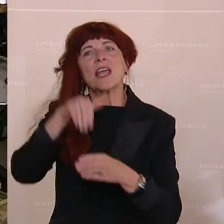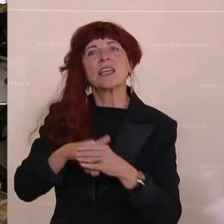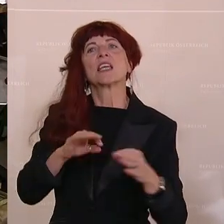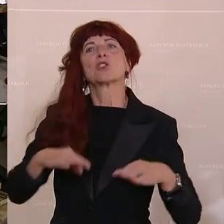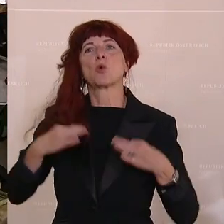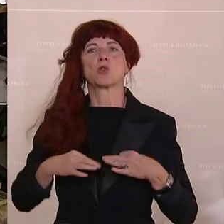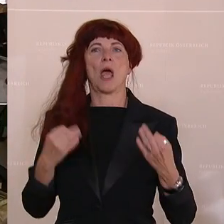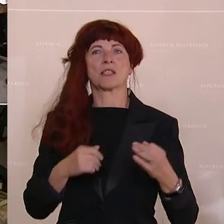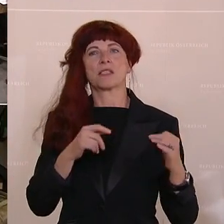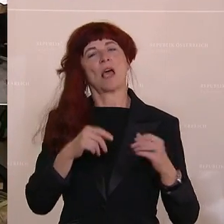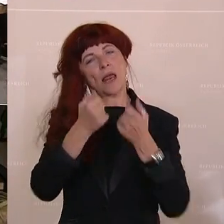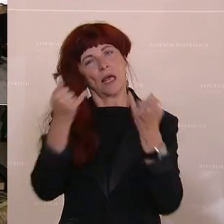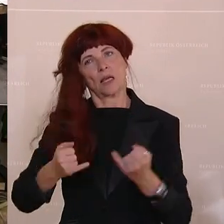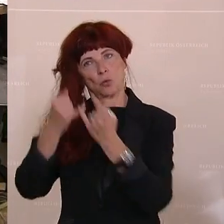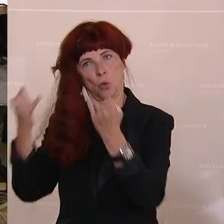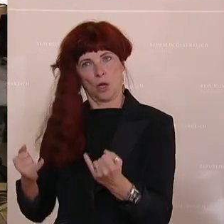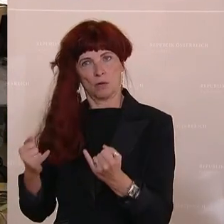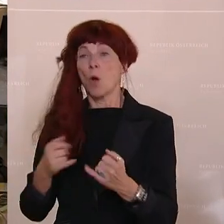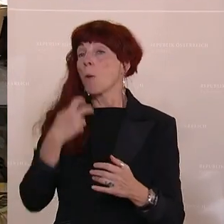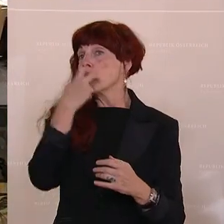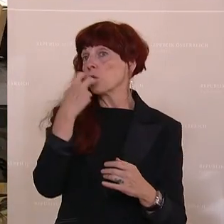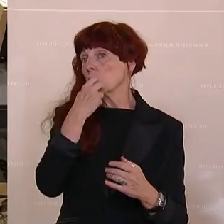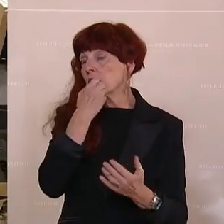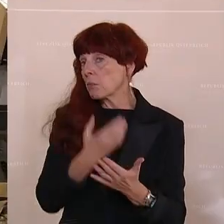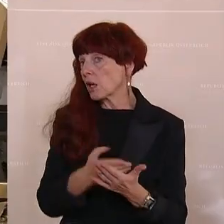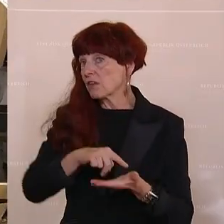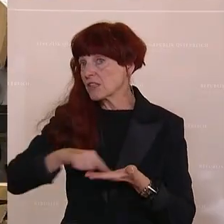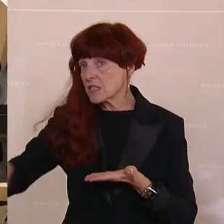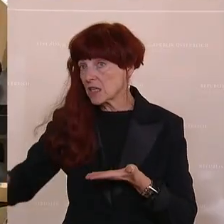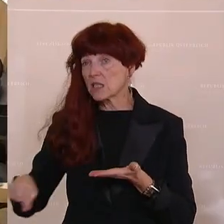heimischen Gesundheitseinrichtungen im Krankenhaus an zu verankern